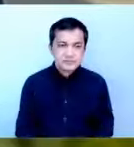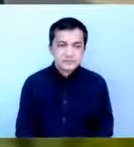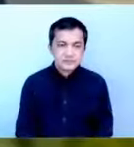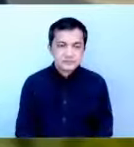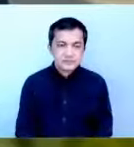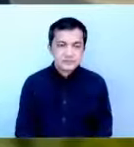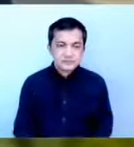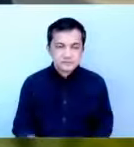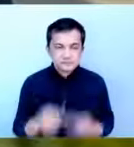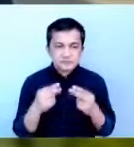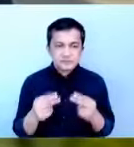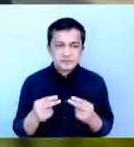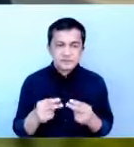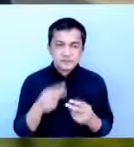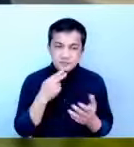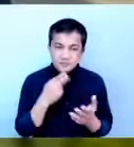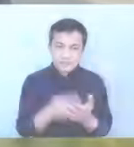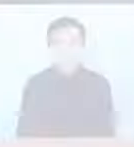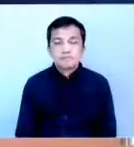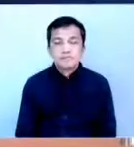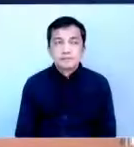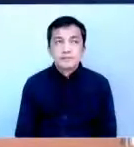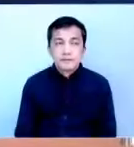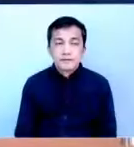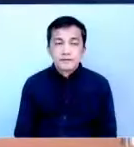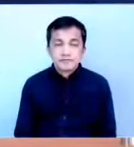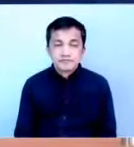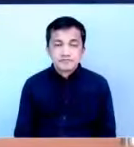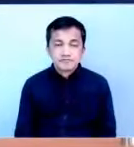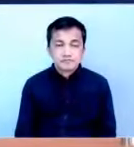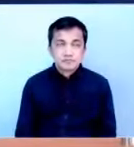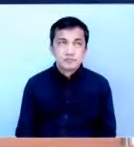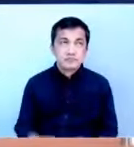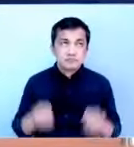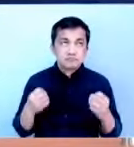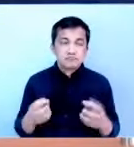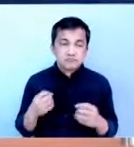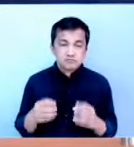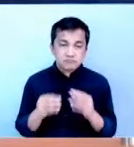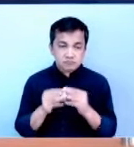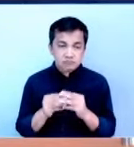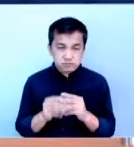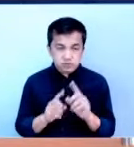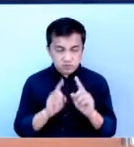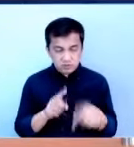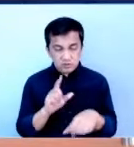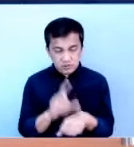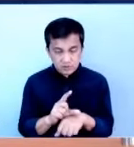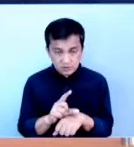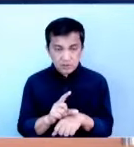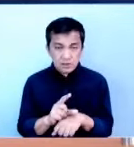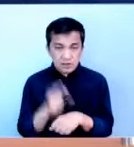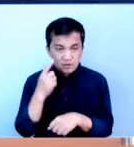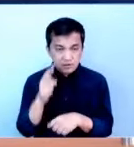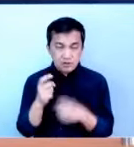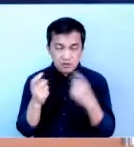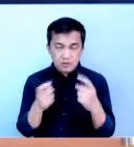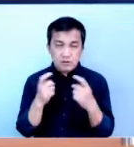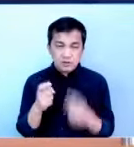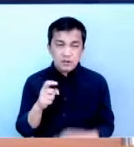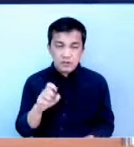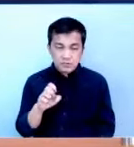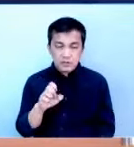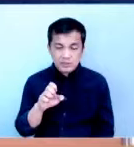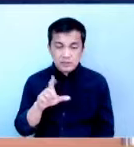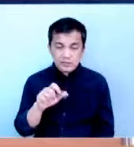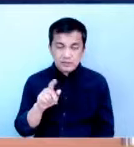Nagulat mula sa Maynila, maraming salamat, Dave Abuel. Libo-libong Muslim ang nagtungo sa mga mosque ngayong araw para sa pagdiriwang ng Eid